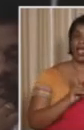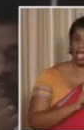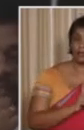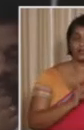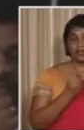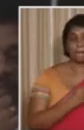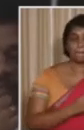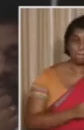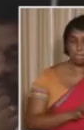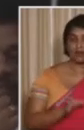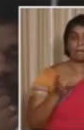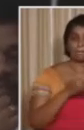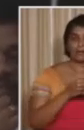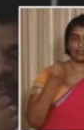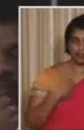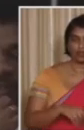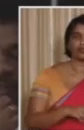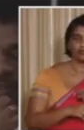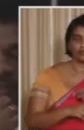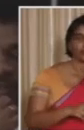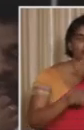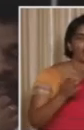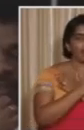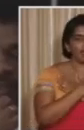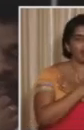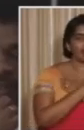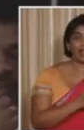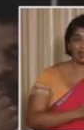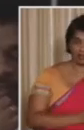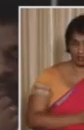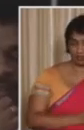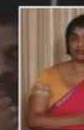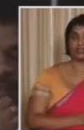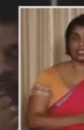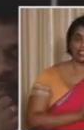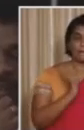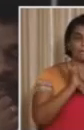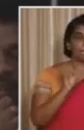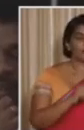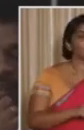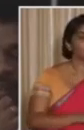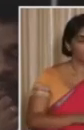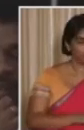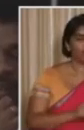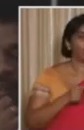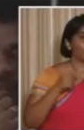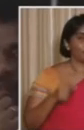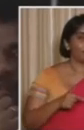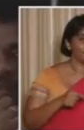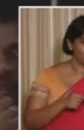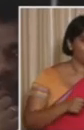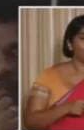හිටියා. දැන් පක්ෂෙත් නැති වෙලා මම දැක්ක අර ඔයාලගේ ආදරණීය හිරුනිකා. හිරුනිකා අයියා මාධ්‍ය සාකච්ඡාවකදී කියනවා විපක්ෂ